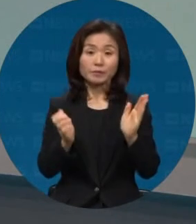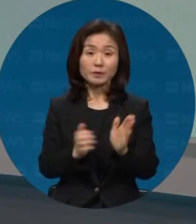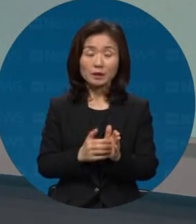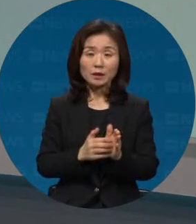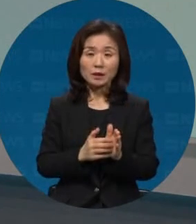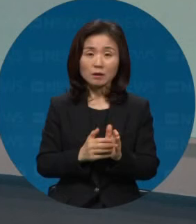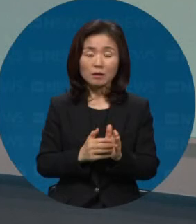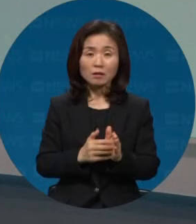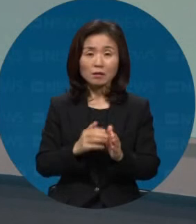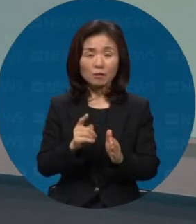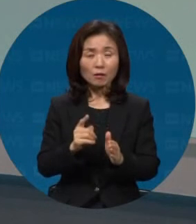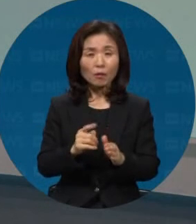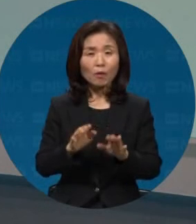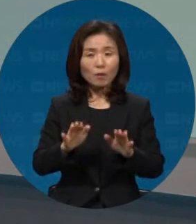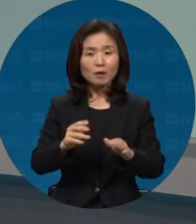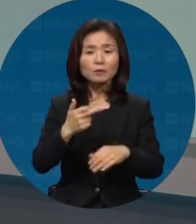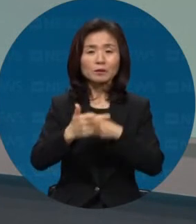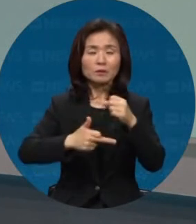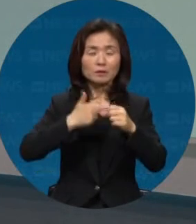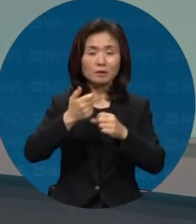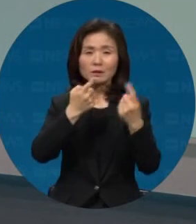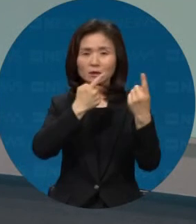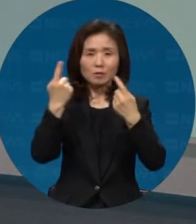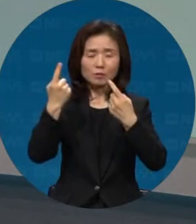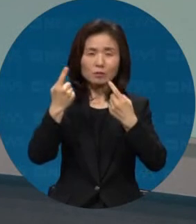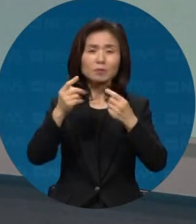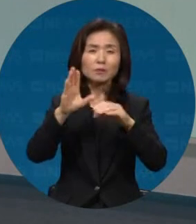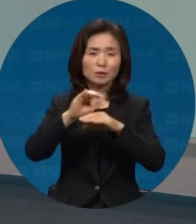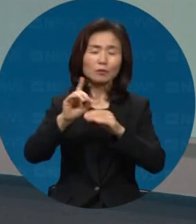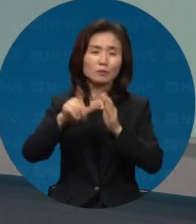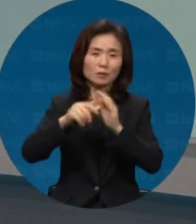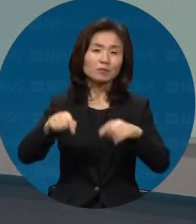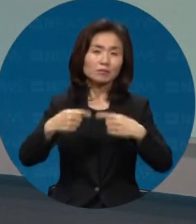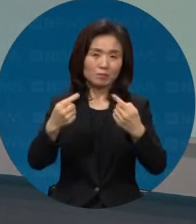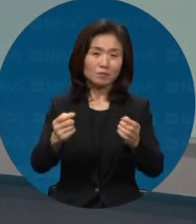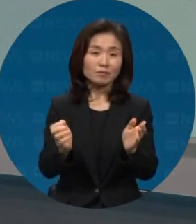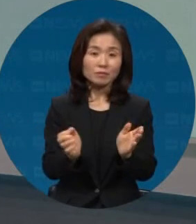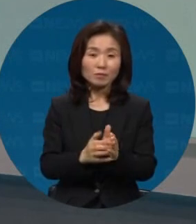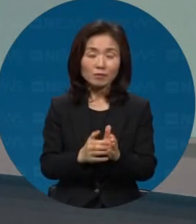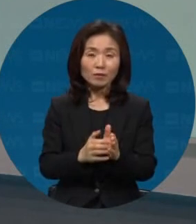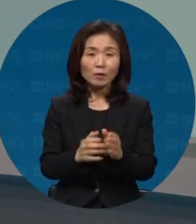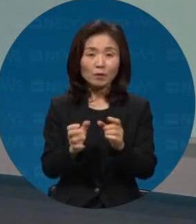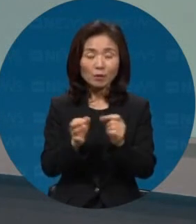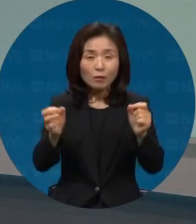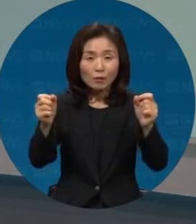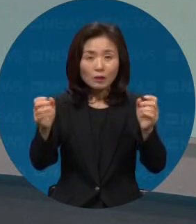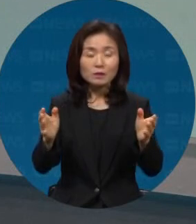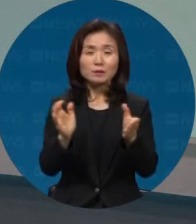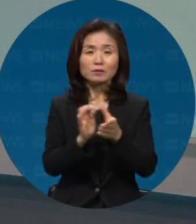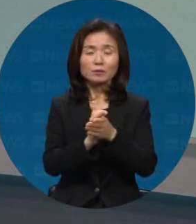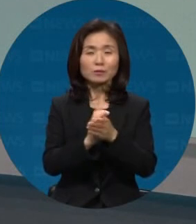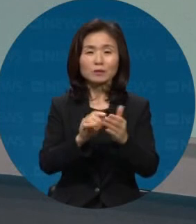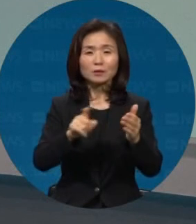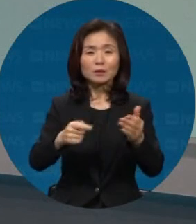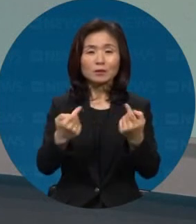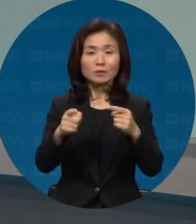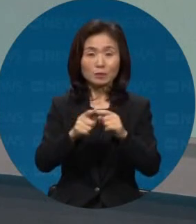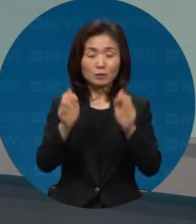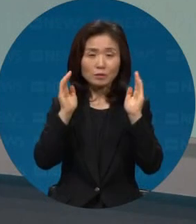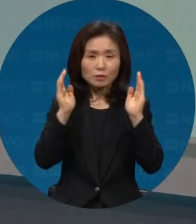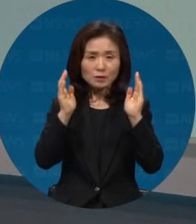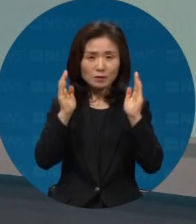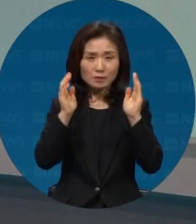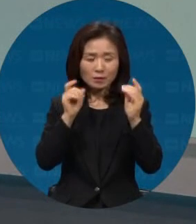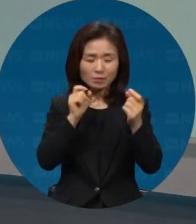인연으로 이번 17주년 기념 방송에도 출연 했다는데요 역시 오랜 친구들 가운데서도 함께 공부하며 맺어 니년이